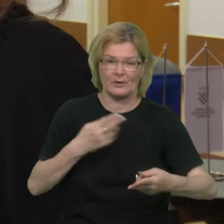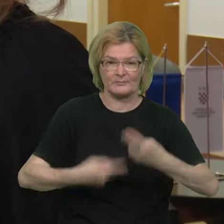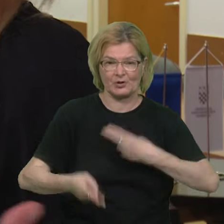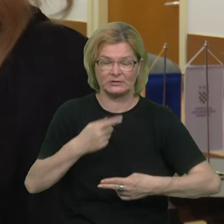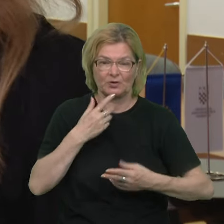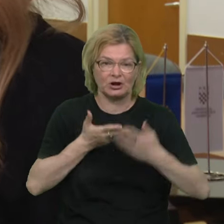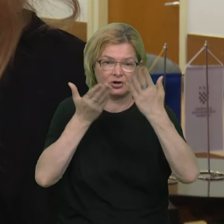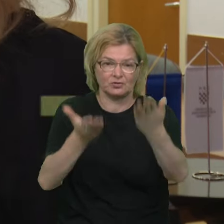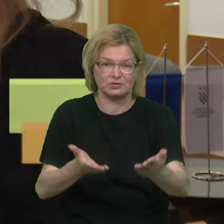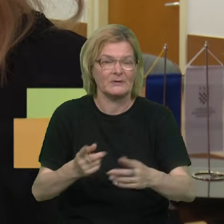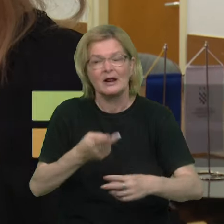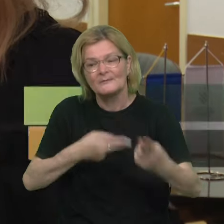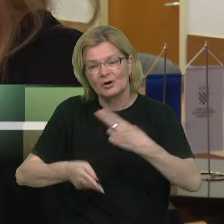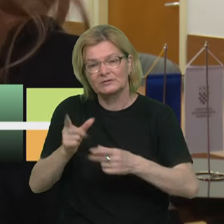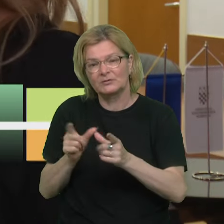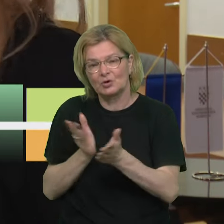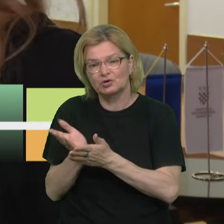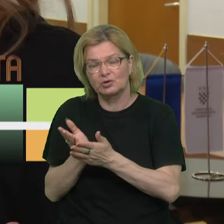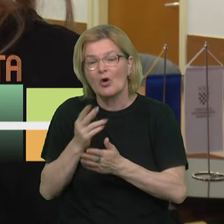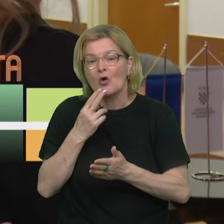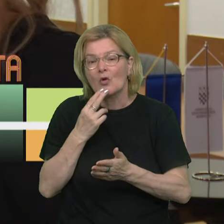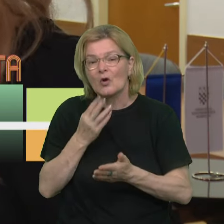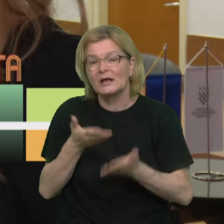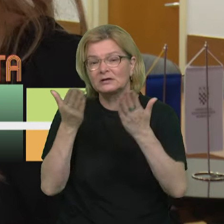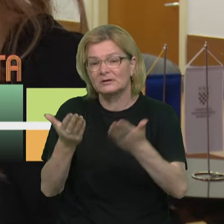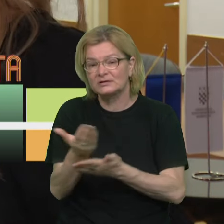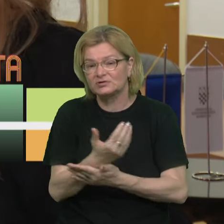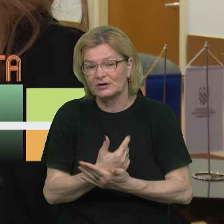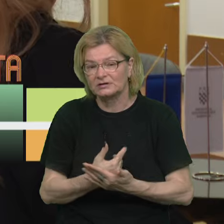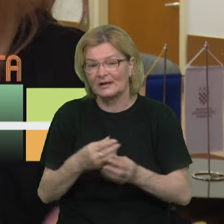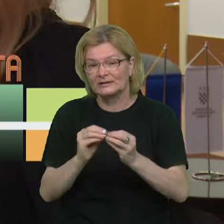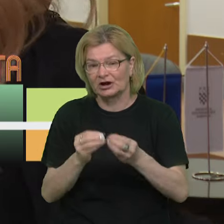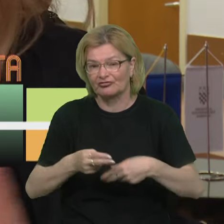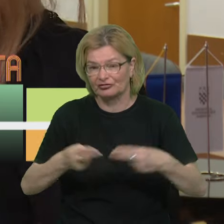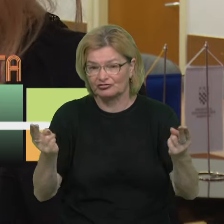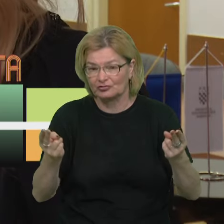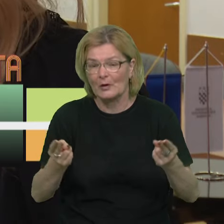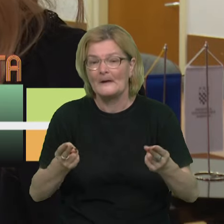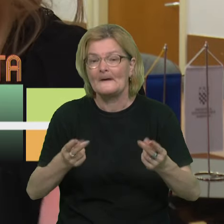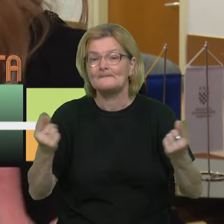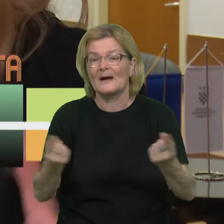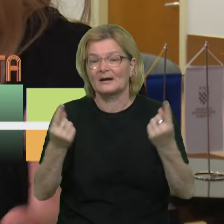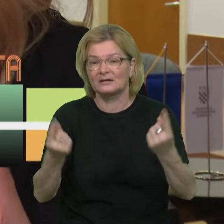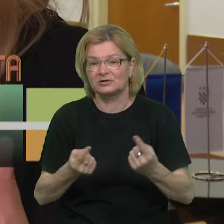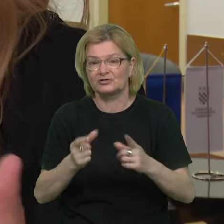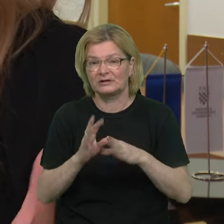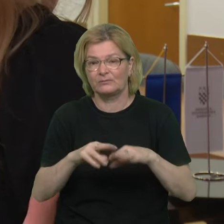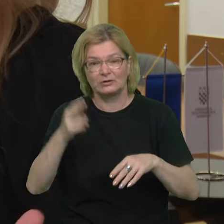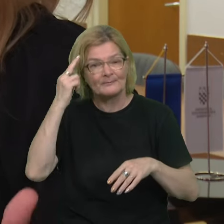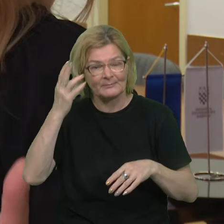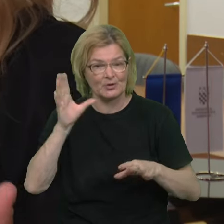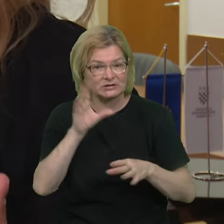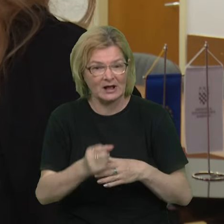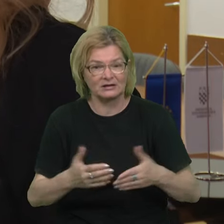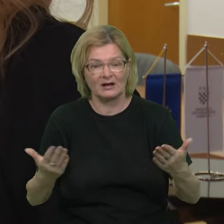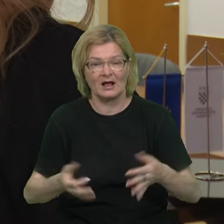kroz svoj proizvod koji nudim ili proizvodim ili uslugu koju pružam iskoristiti na tržištu marketinški da